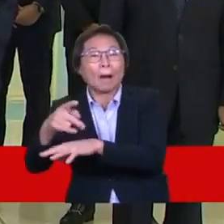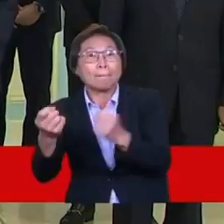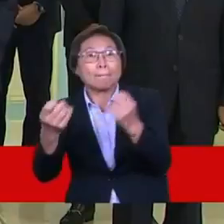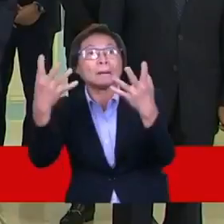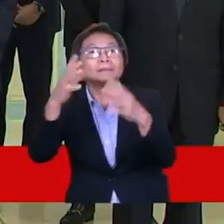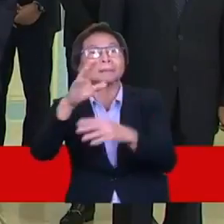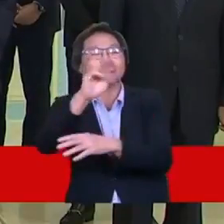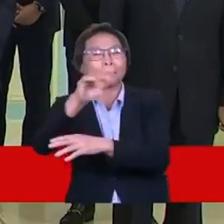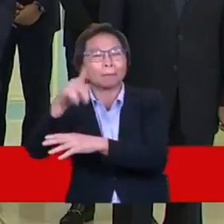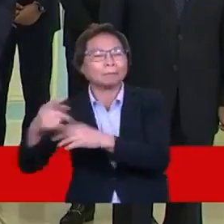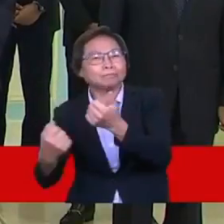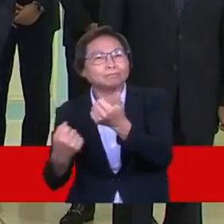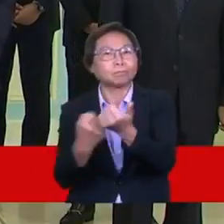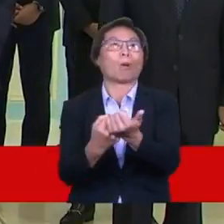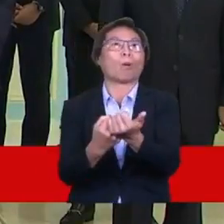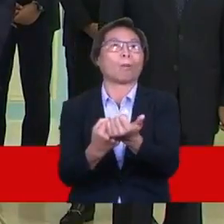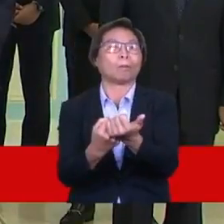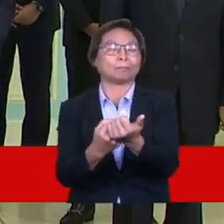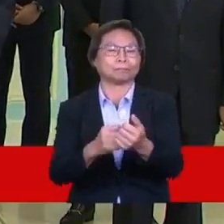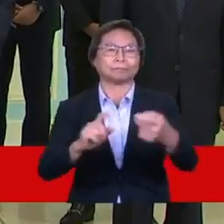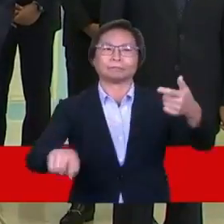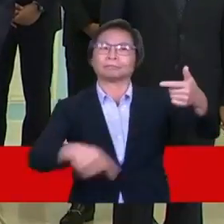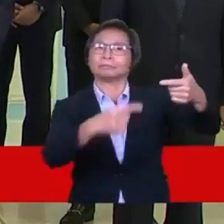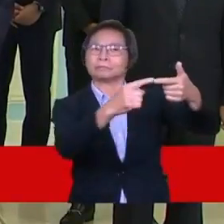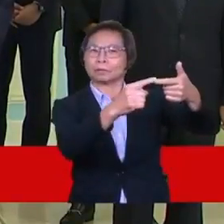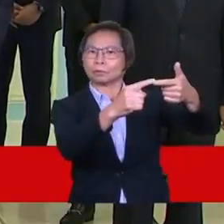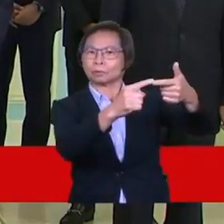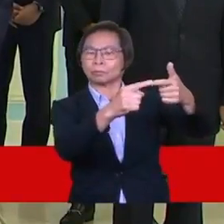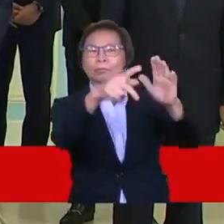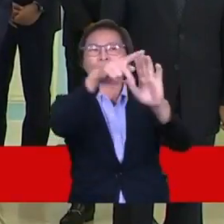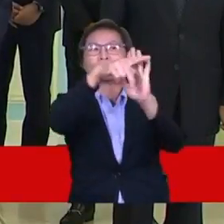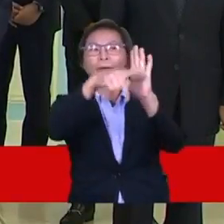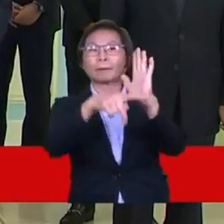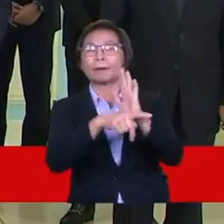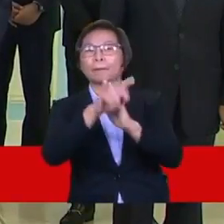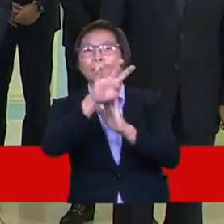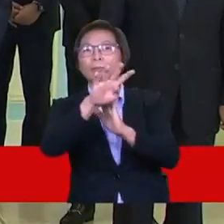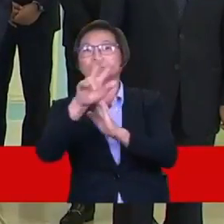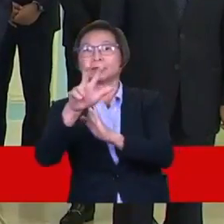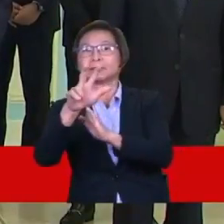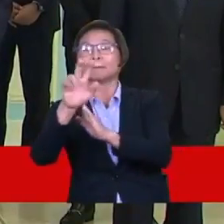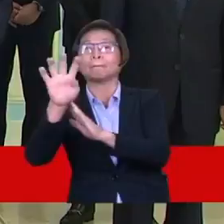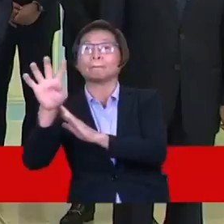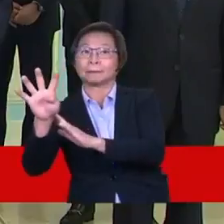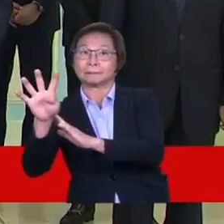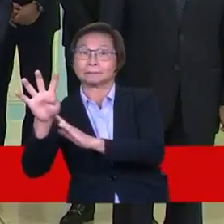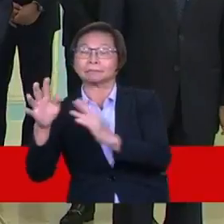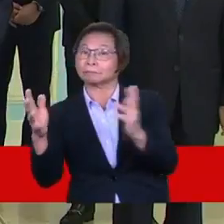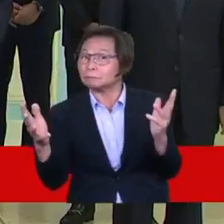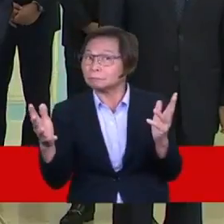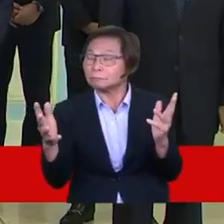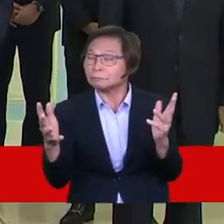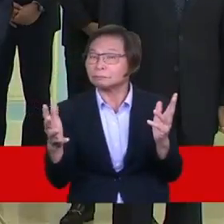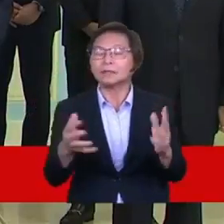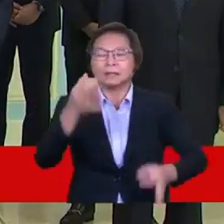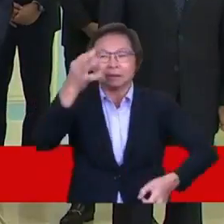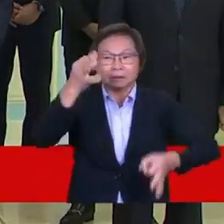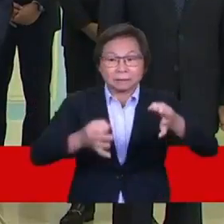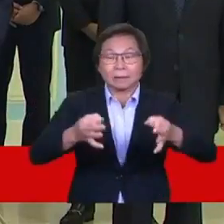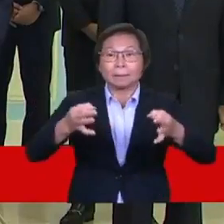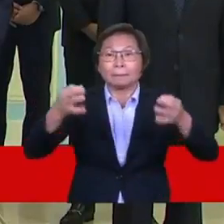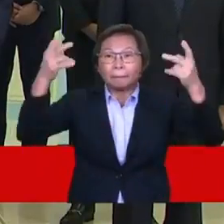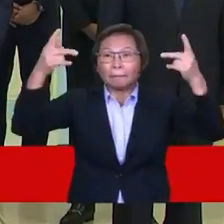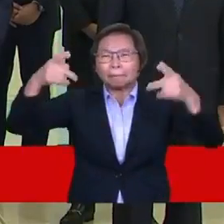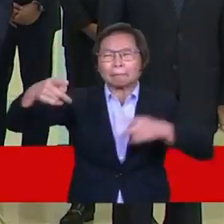itu I don't kedua pekarya 43 43 itu jika Perdana